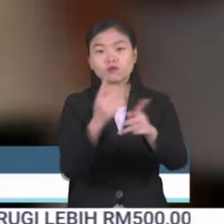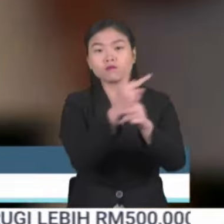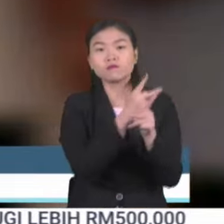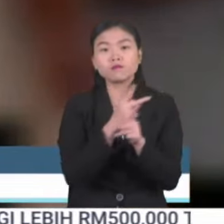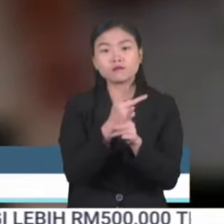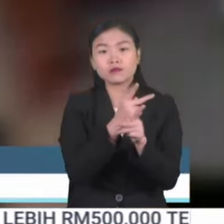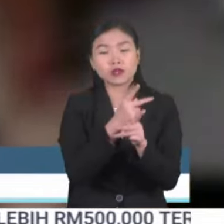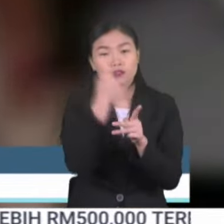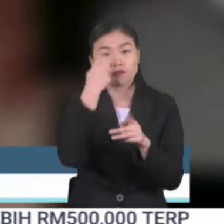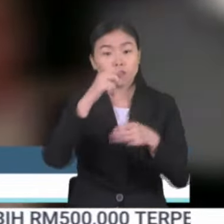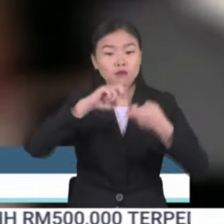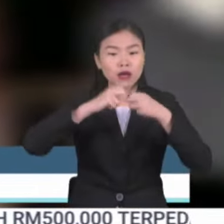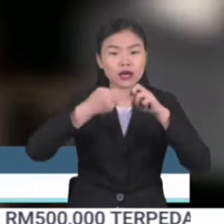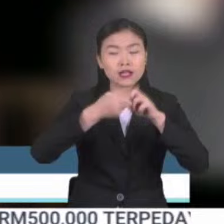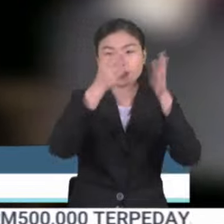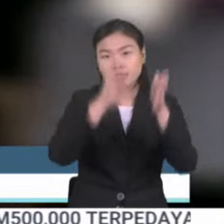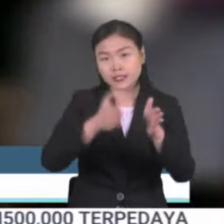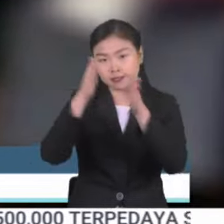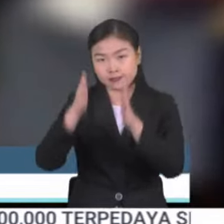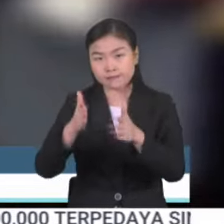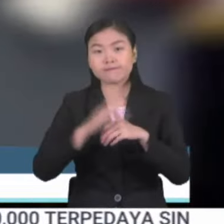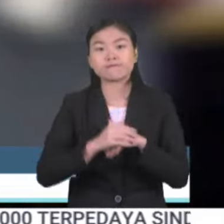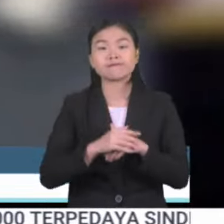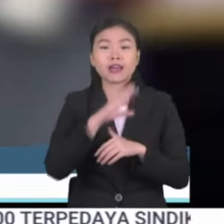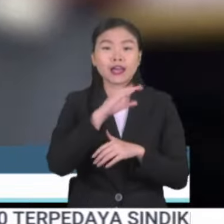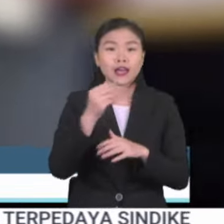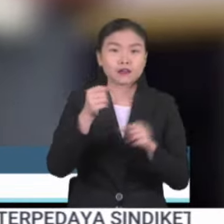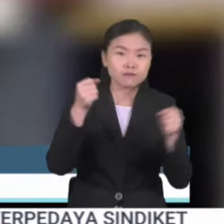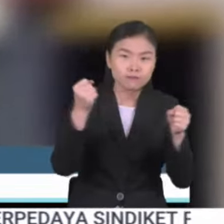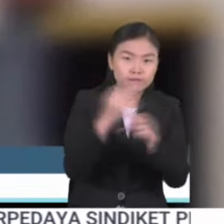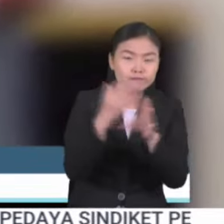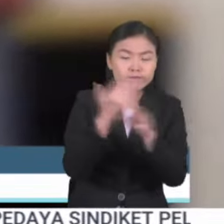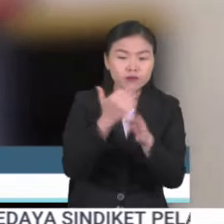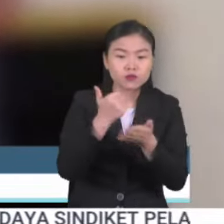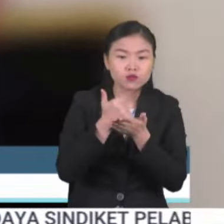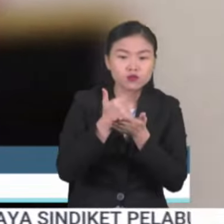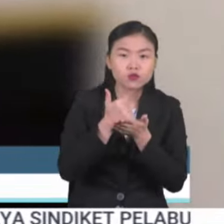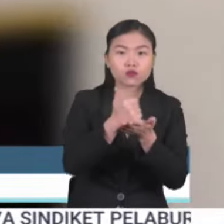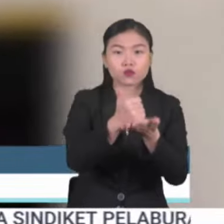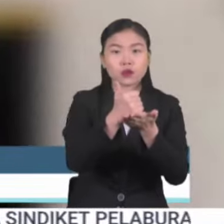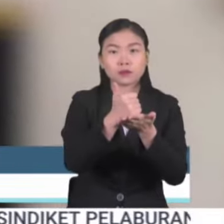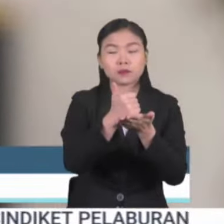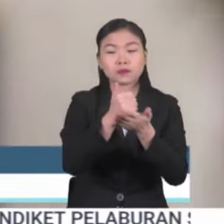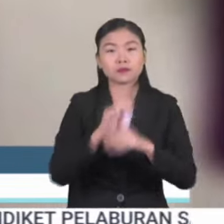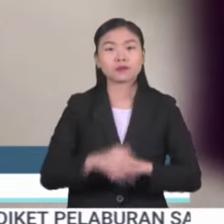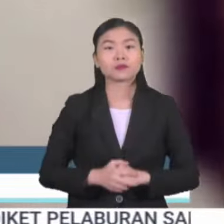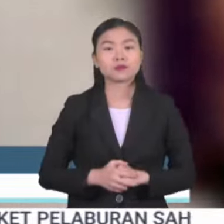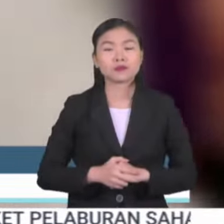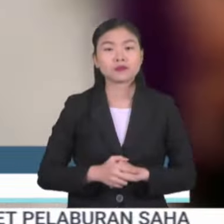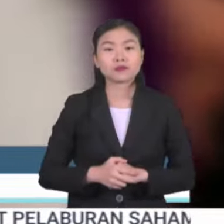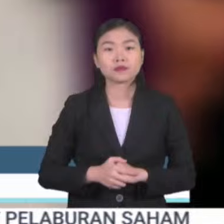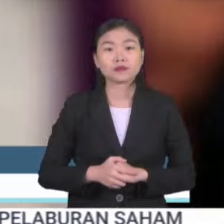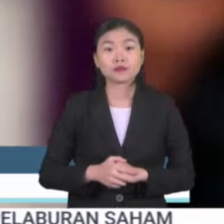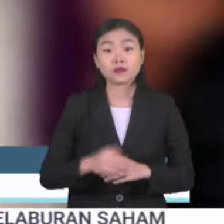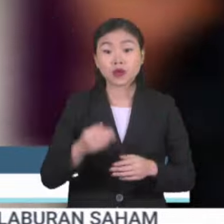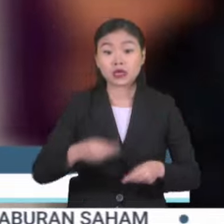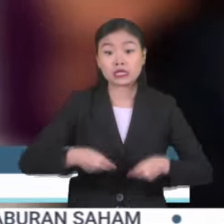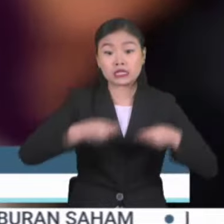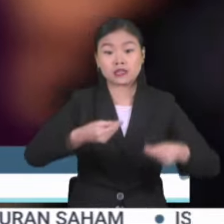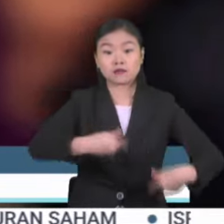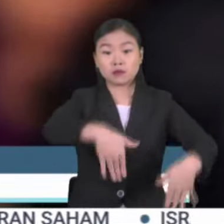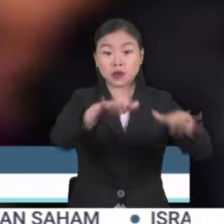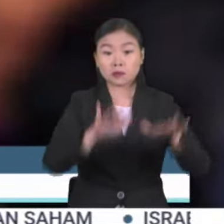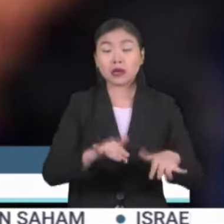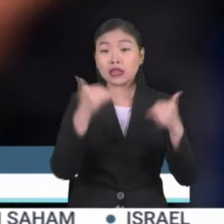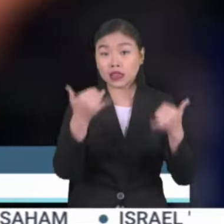mencerminkan keprihatinan pihaknya terhadap masalah penduduk serta berusaha membantu mengikut kemampuan. Jelas beliau, sumbangan sejadah kali